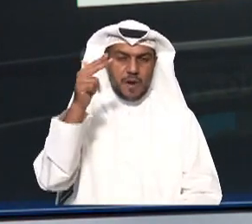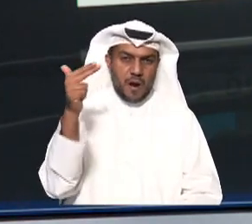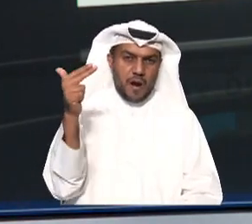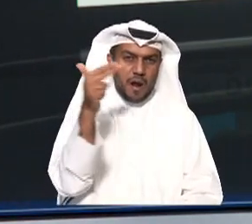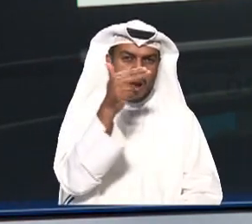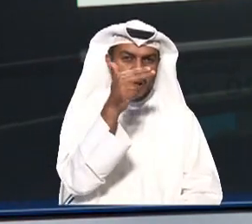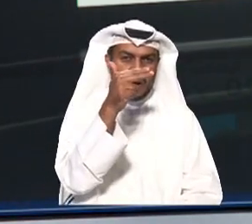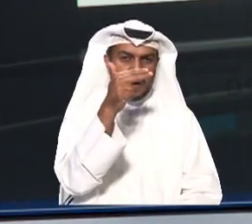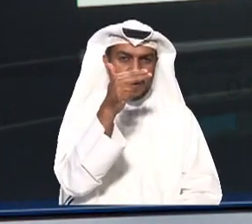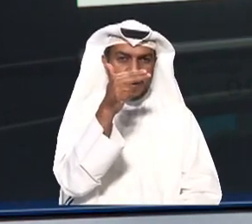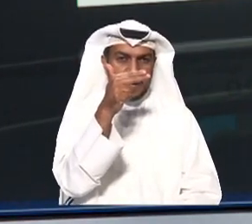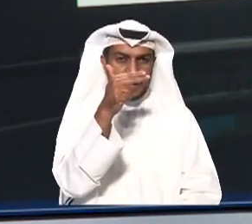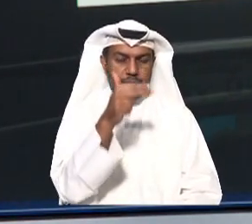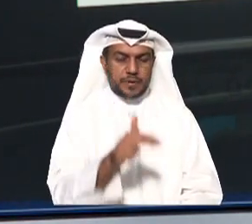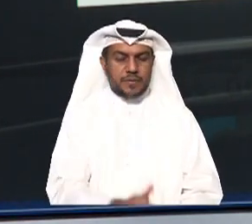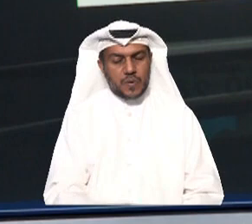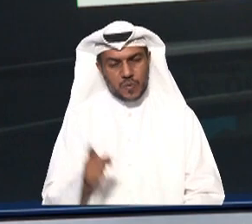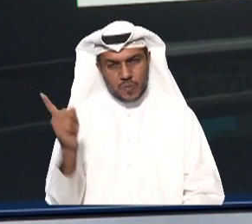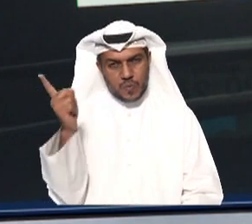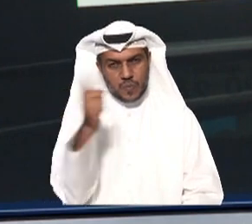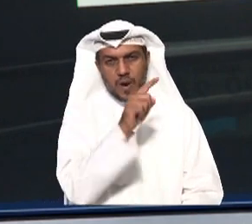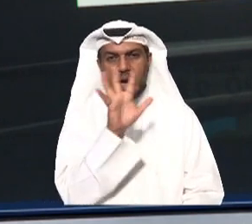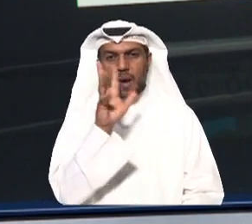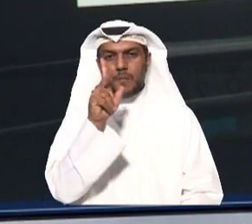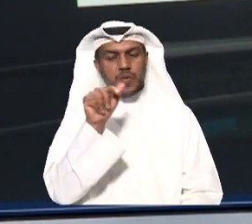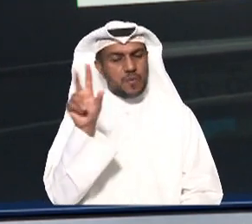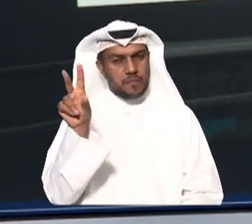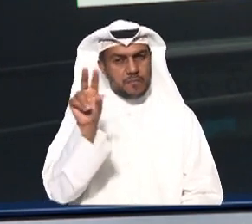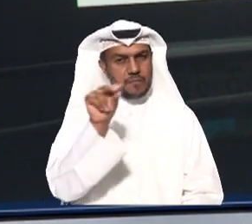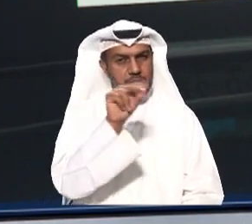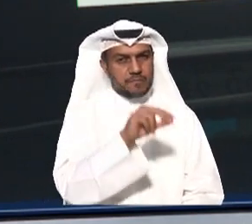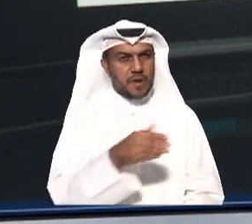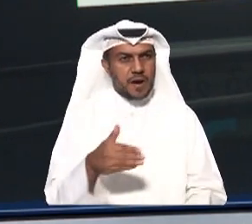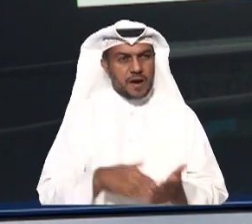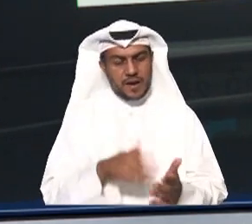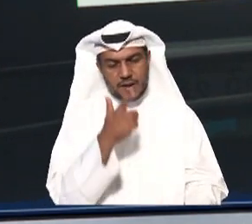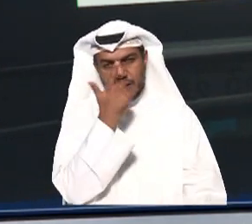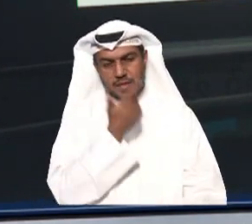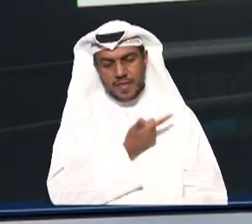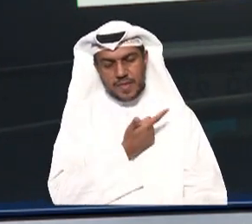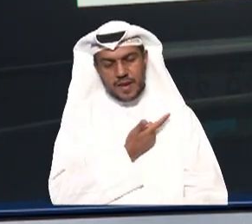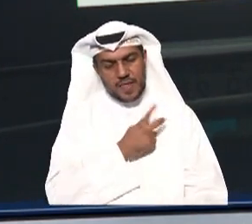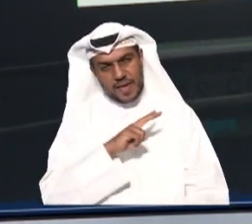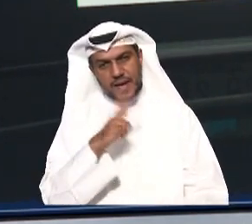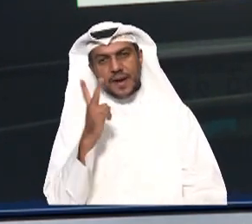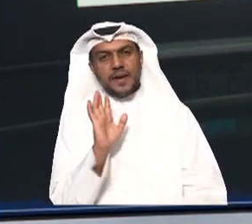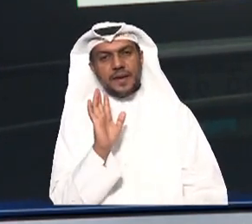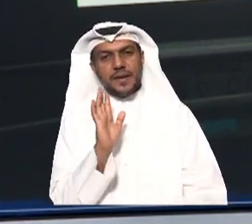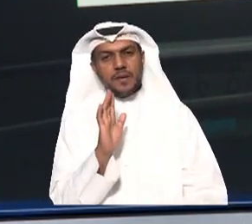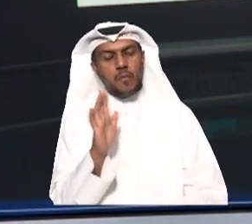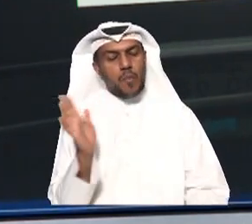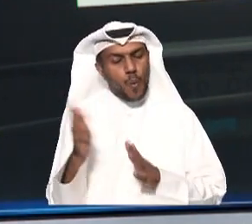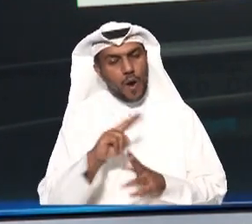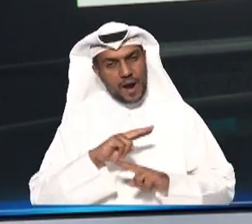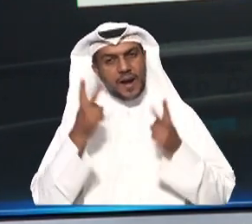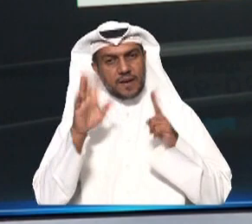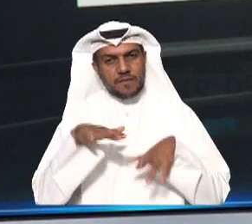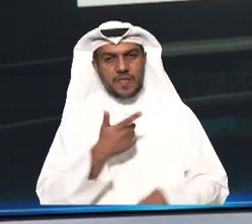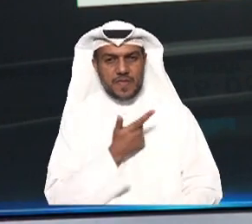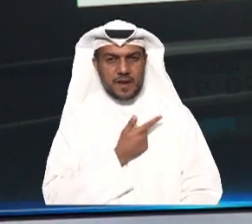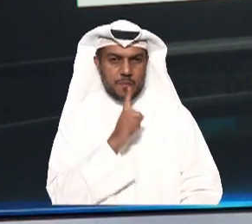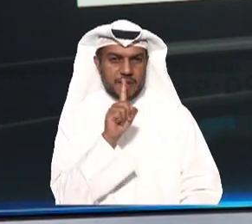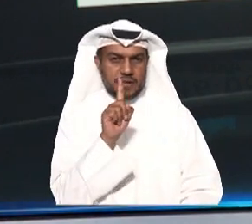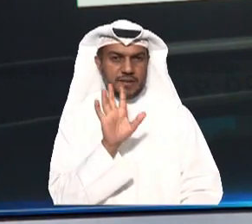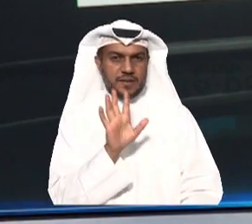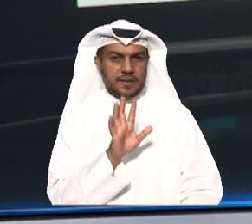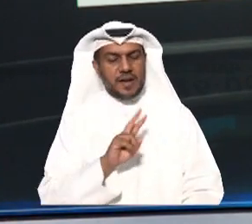معتدل السرعة بشكل عام خلال الأيام الخمسة المقبلة عدا يوم الثلاثاء، قد يكون هناك نشاط من حين إلى آخر للرياح الشمالية